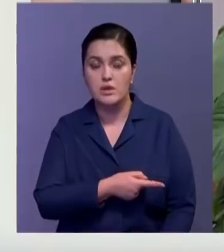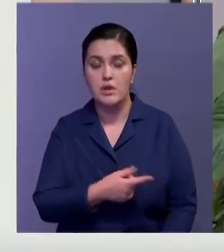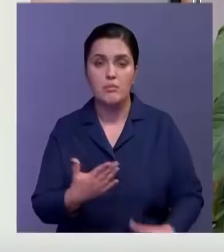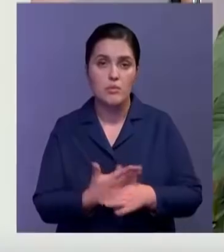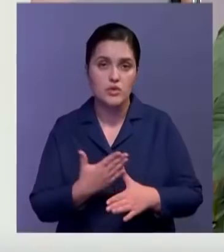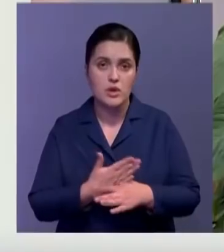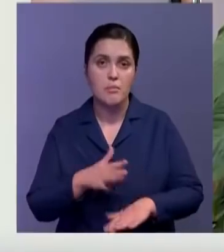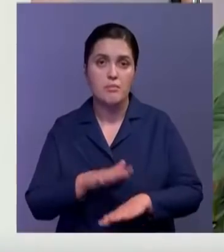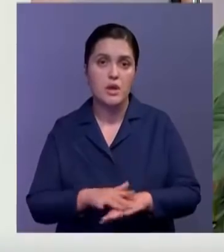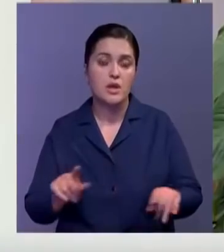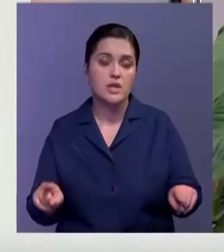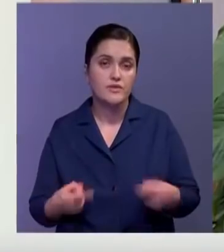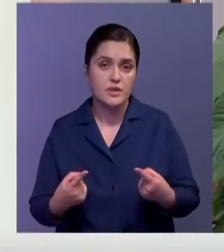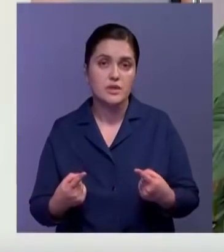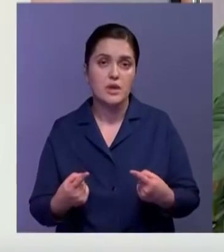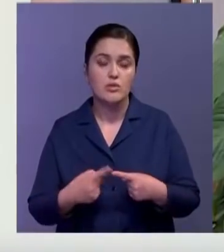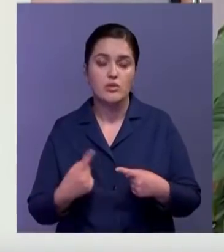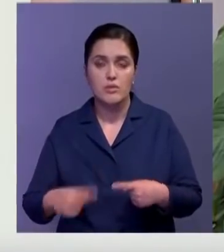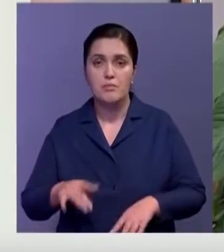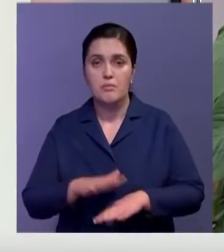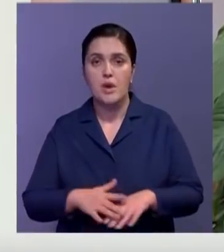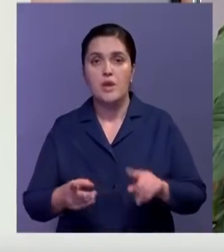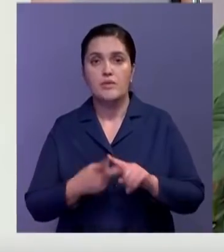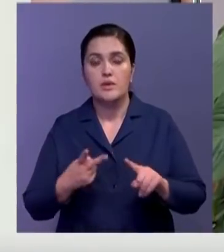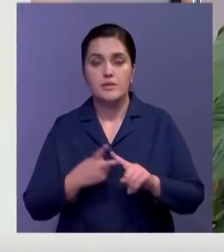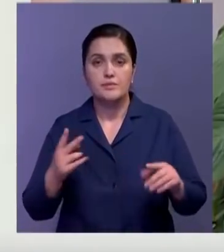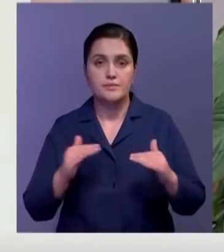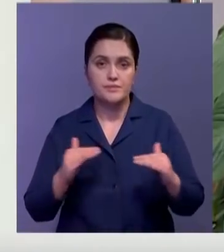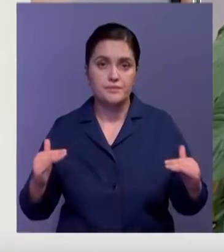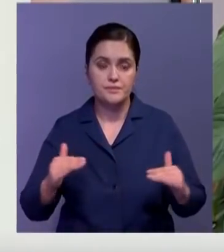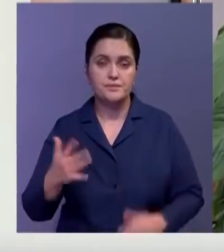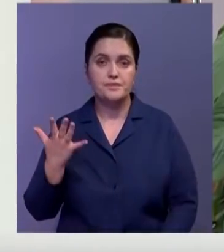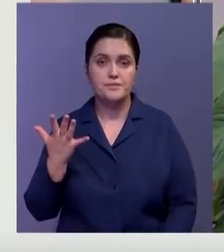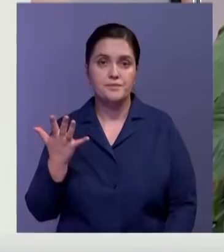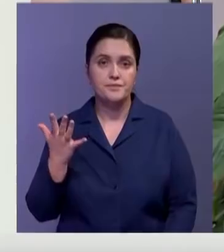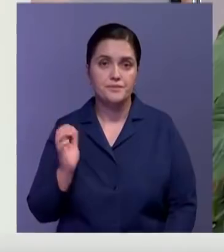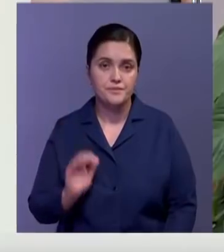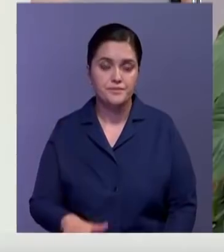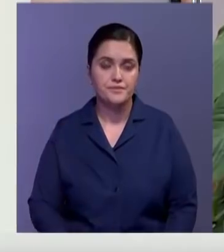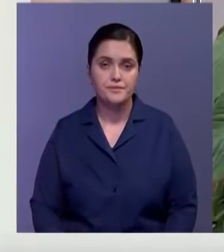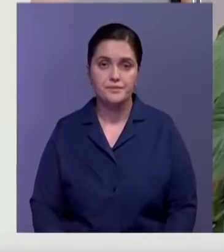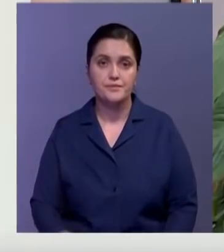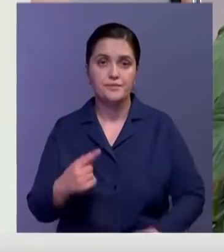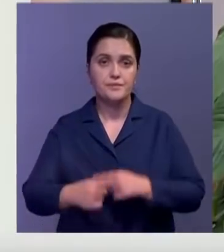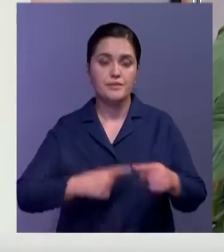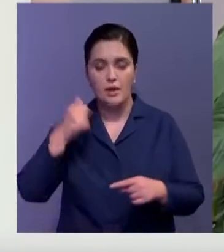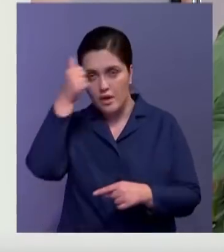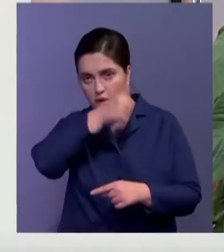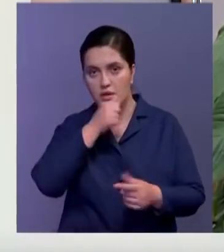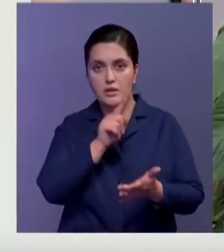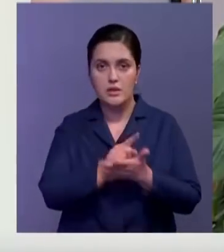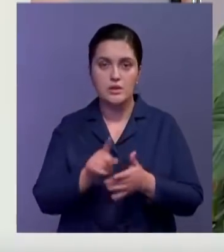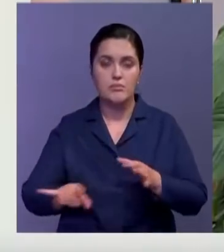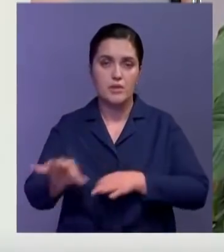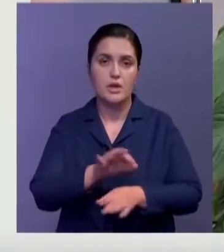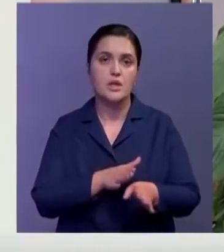второго уровня, до 500 тысяч. А сейчас мы в следующем году должны этот проект реализовать. И, наверное, мы тем